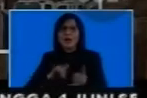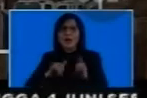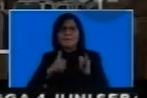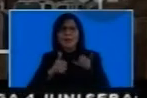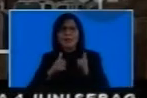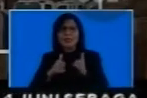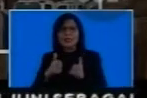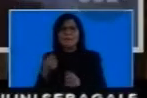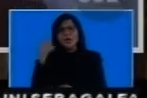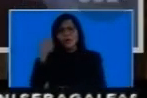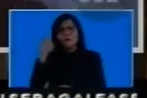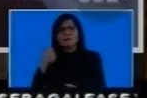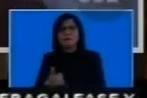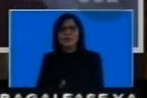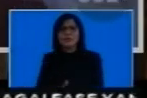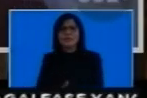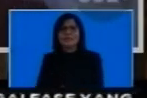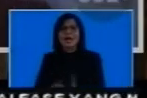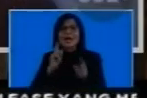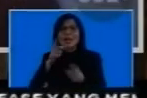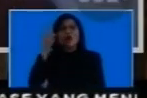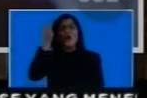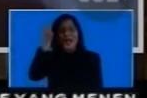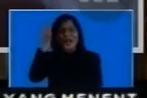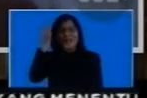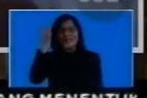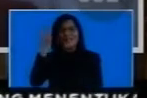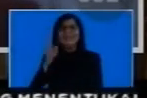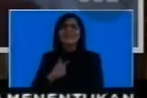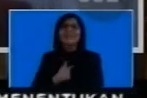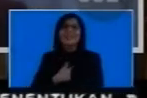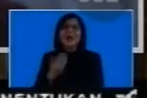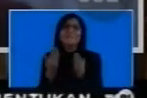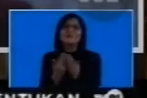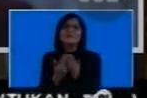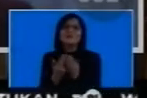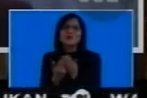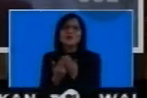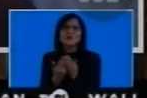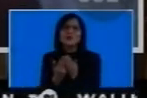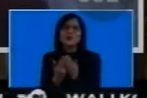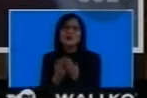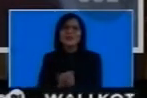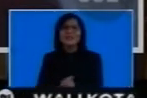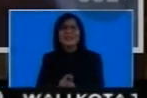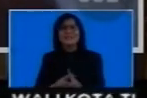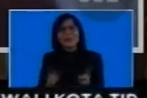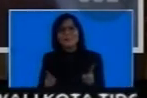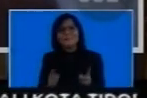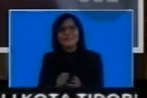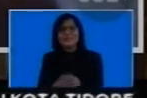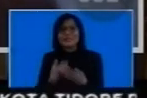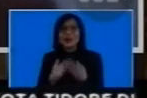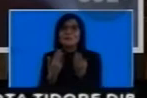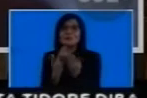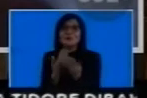mereka bilang kangen, ada rasa bersyukur sebenarnya antara bersalah karena kita harus mensyukuri sesuatu di